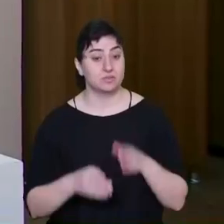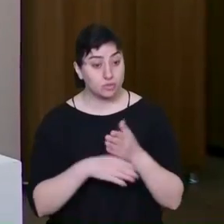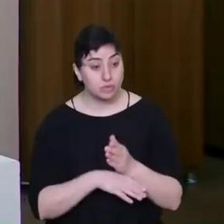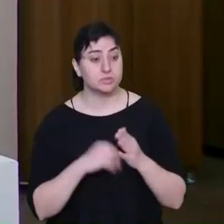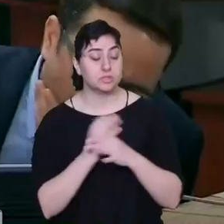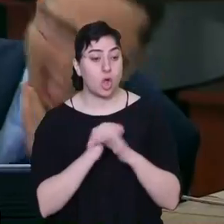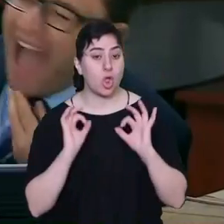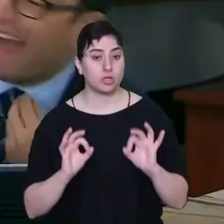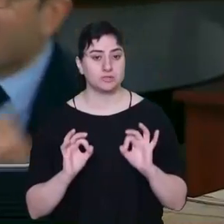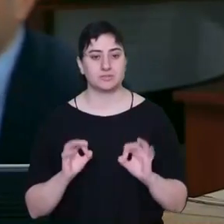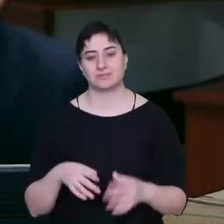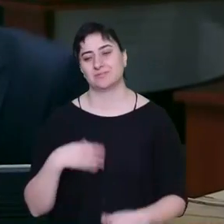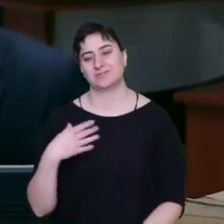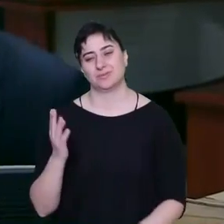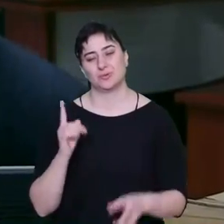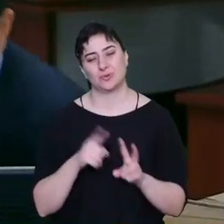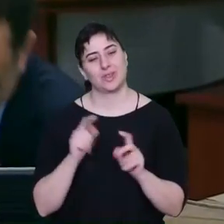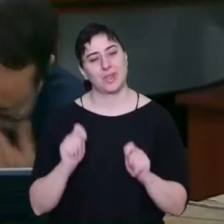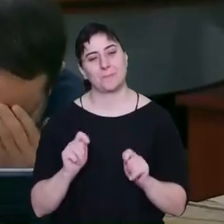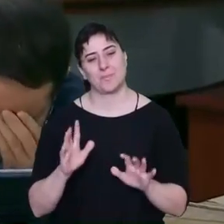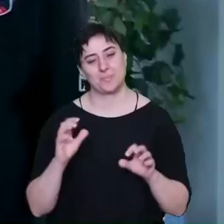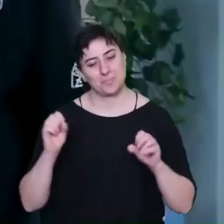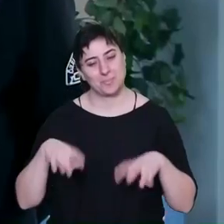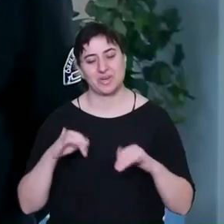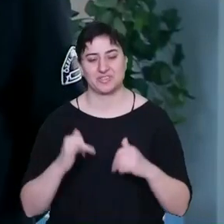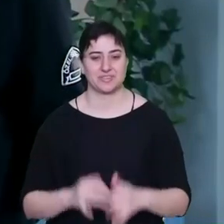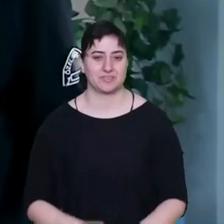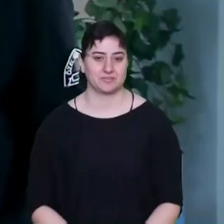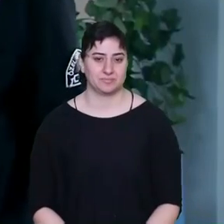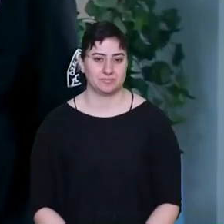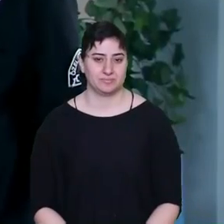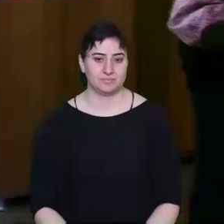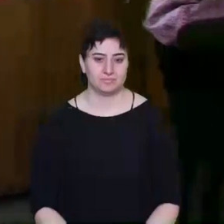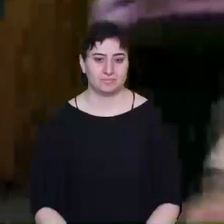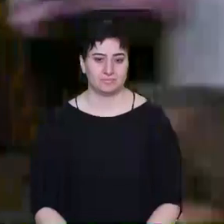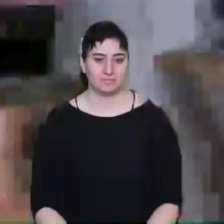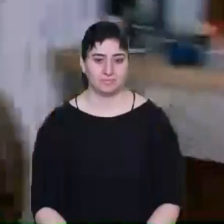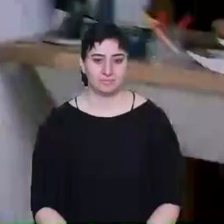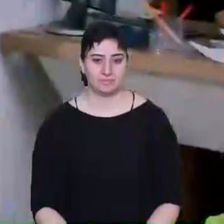Gerçekten soyacağım. Ya Nurhan, yapma Allah aşkına, bırak şu şakayı ya.